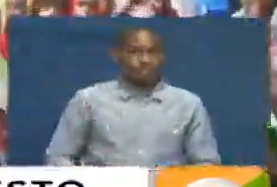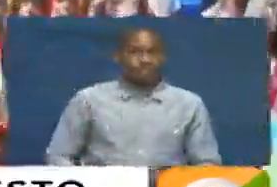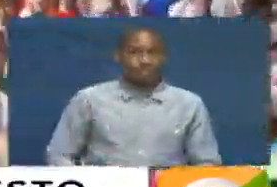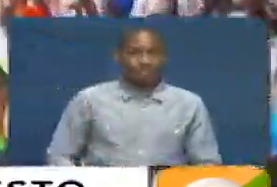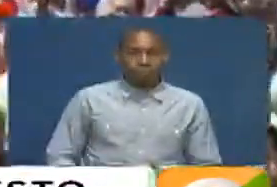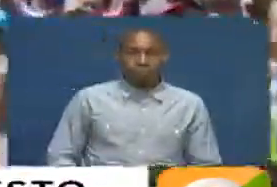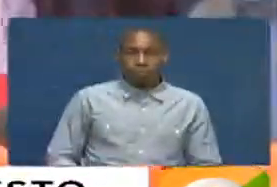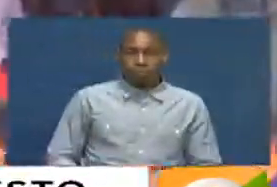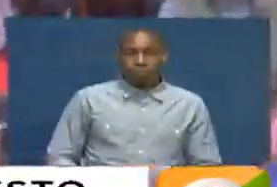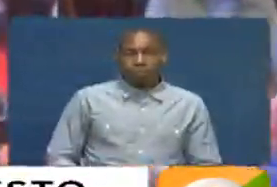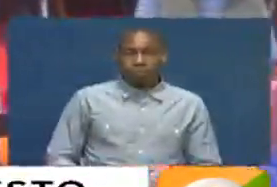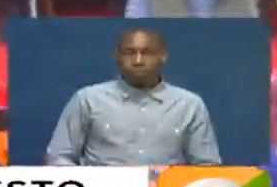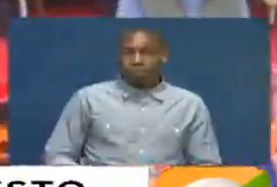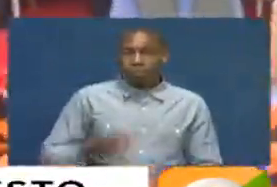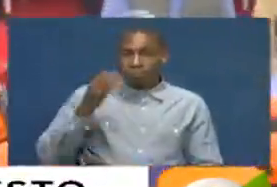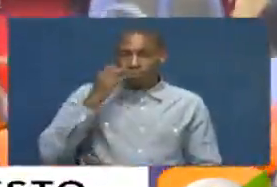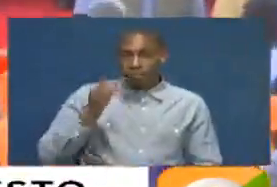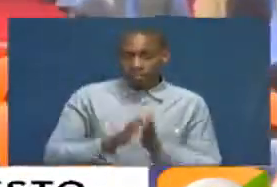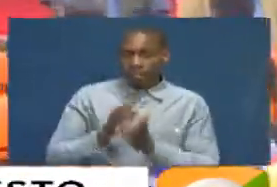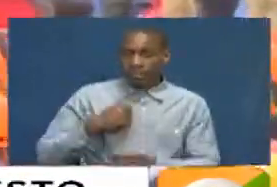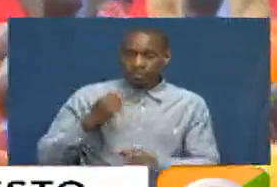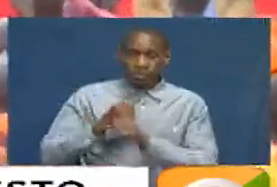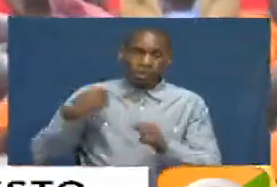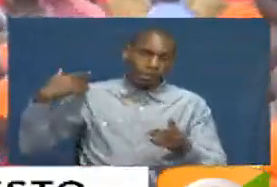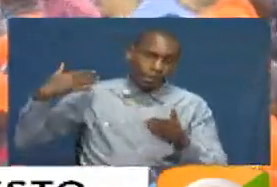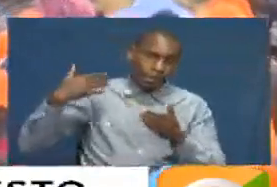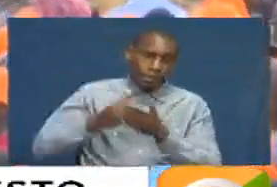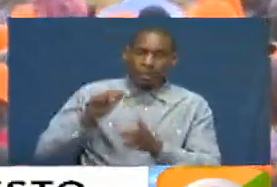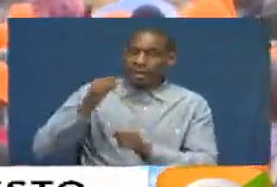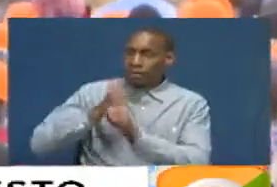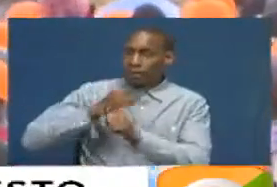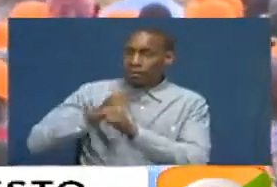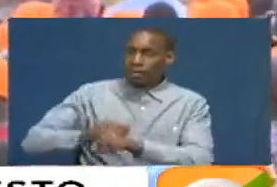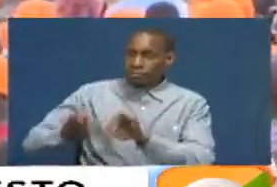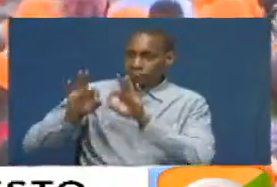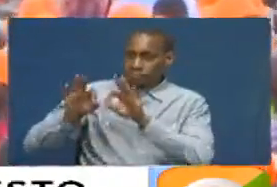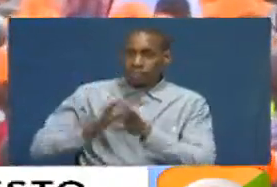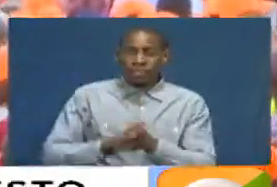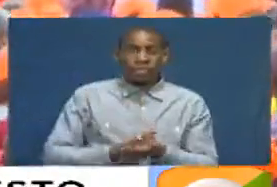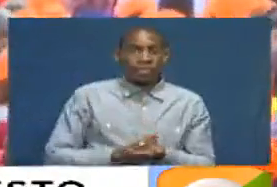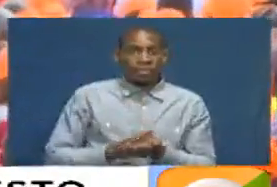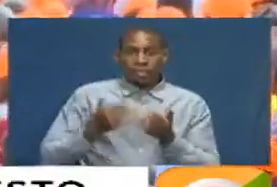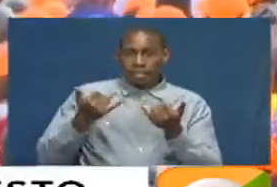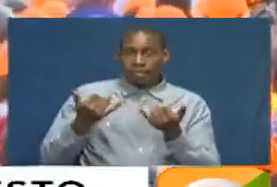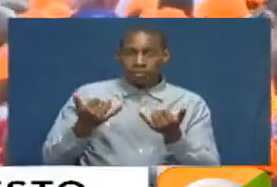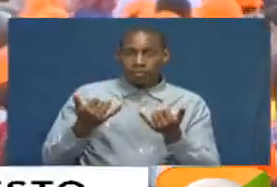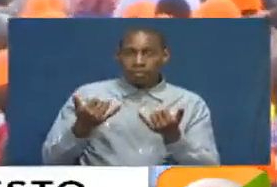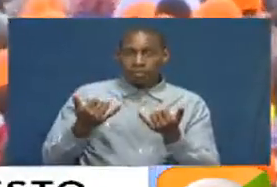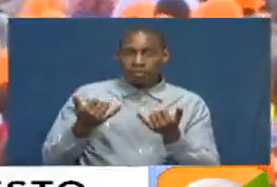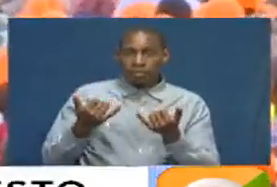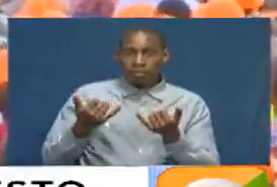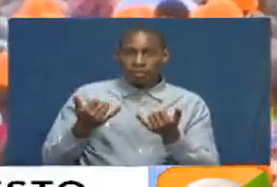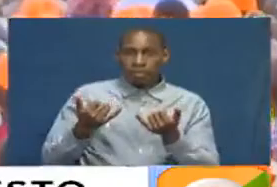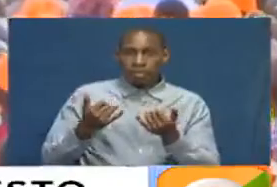Yeye tumetoka naye mbali. Na yeye ni mchapa kazi. Kwa hivyo nyuma